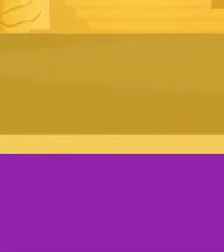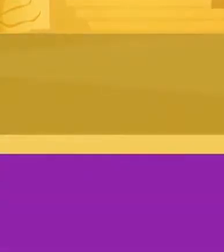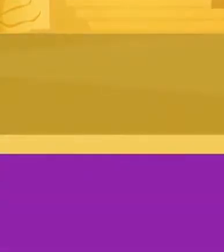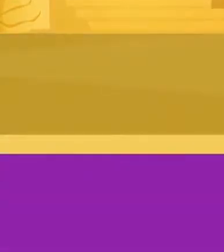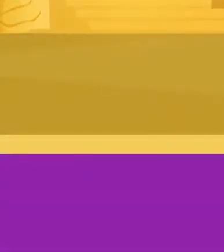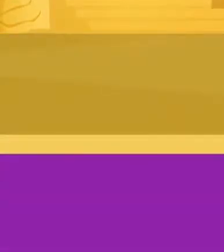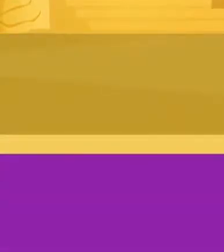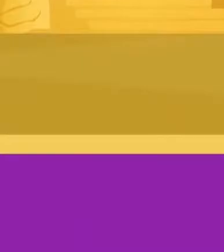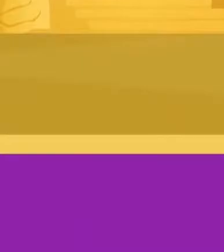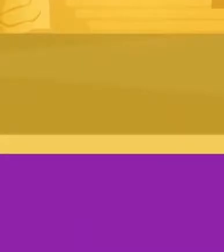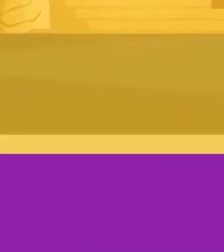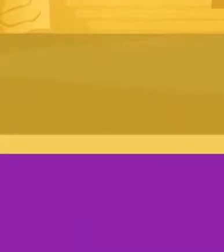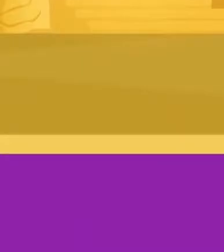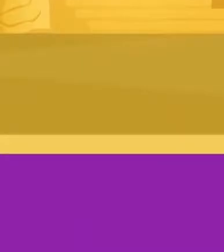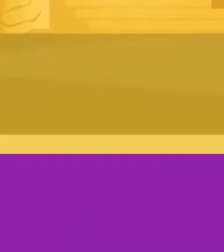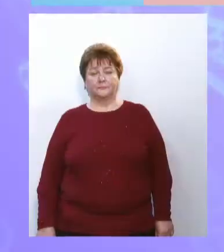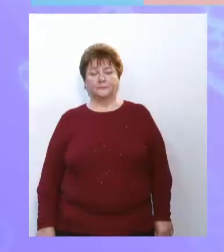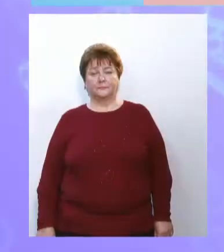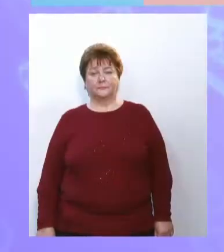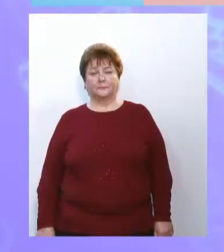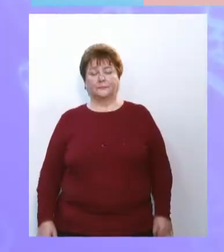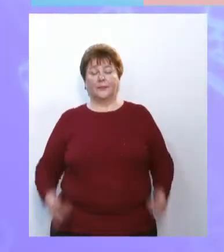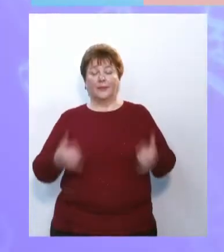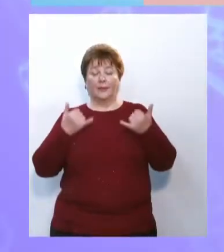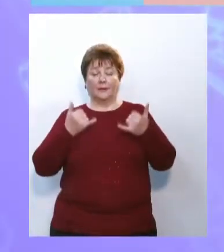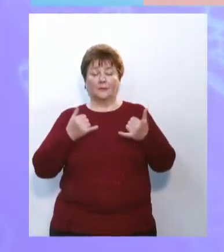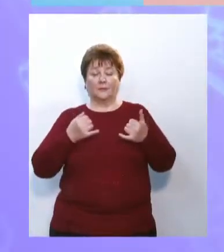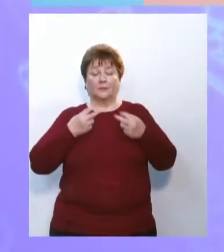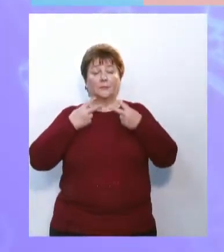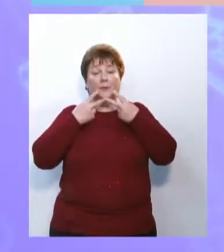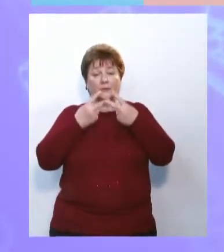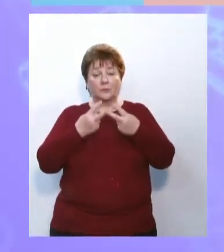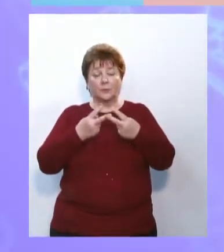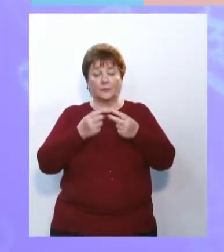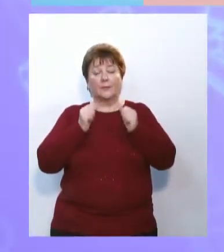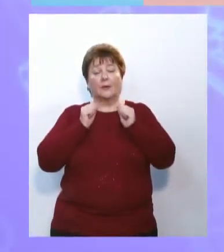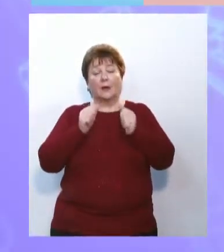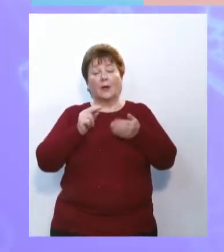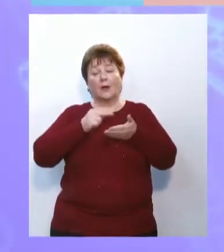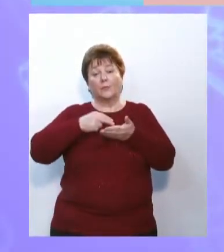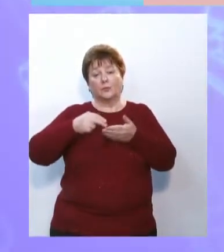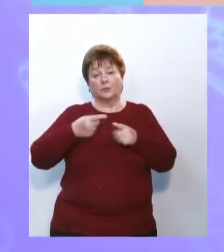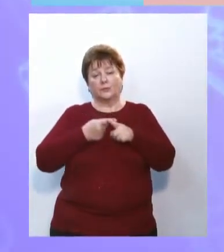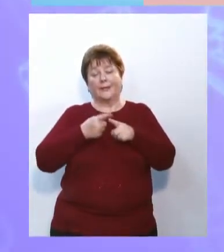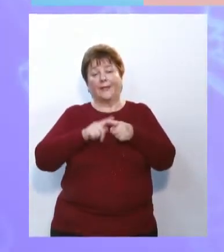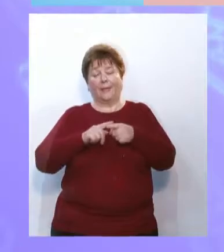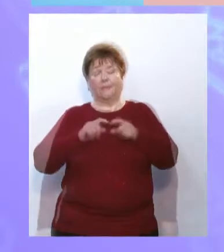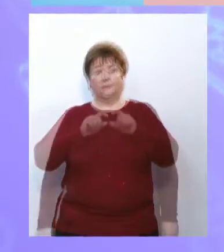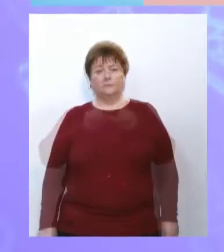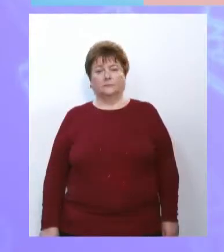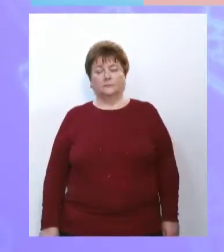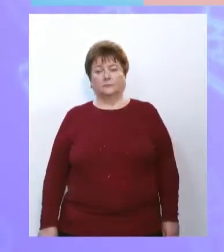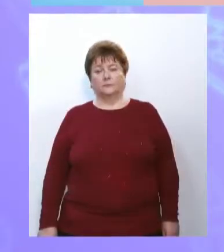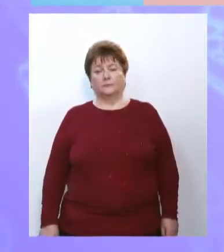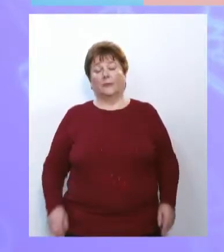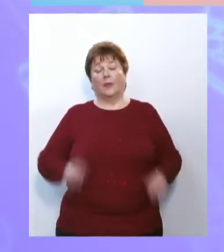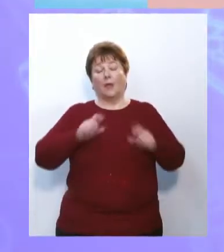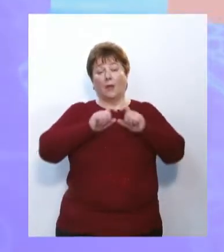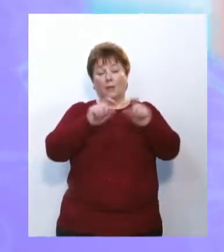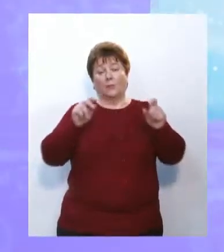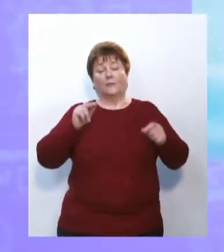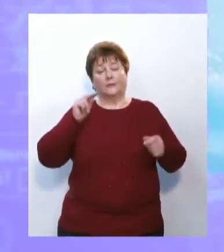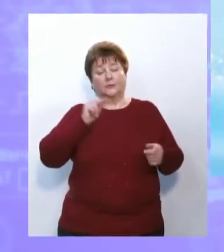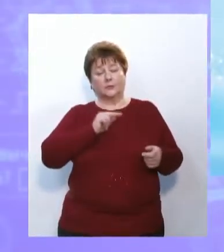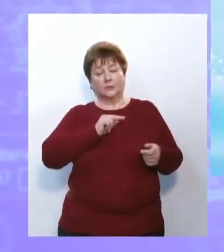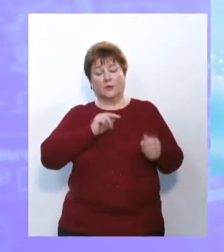Телеурок! А сейчас мы посмотрим, как пишутся эти буквы. Буква